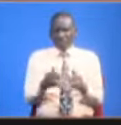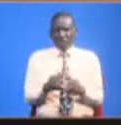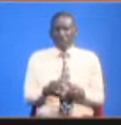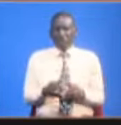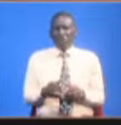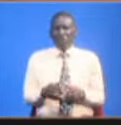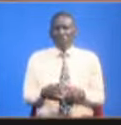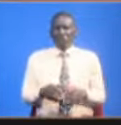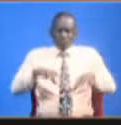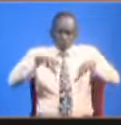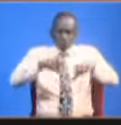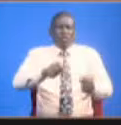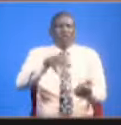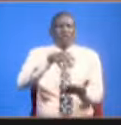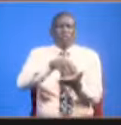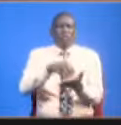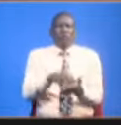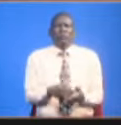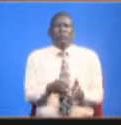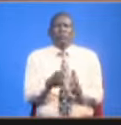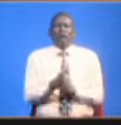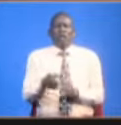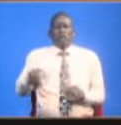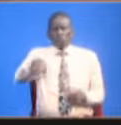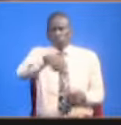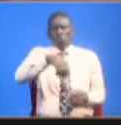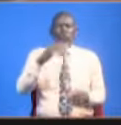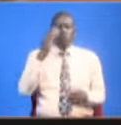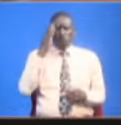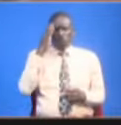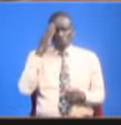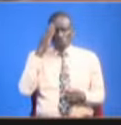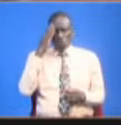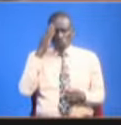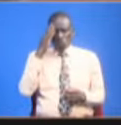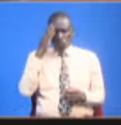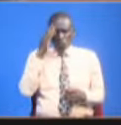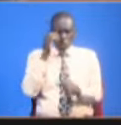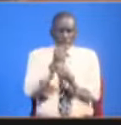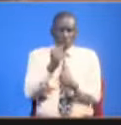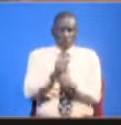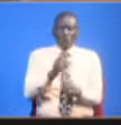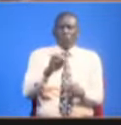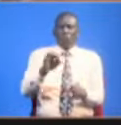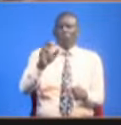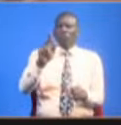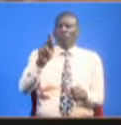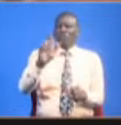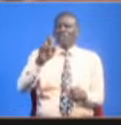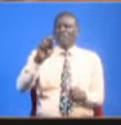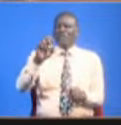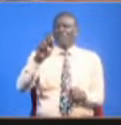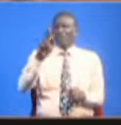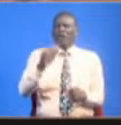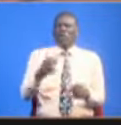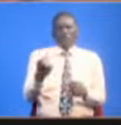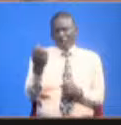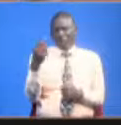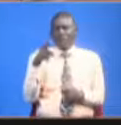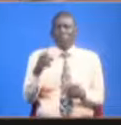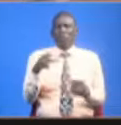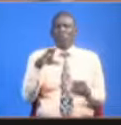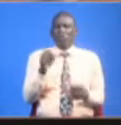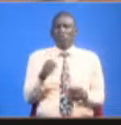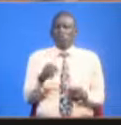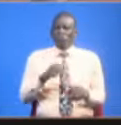hiyo kiti, na tunajua utendaji kazi wake, tunamuelewa. Kwa hivyo